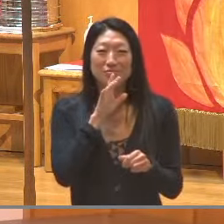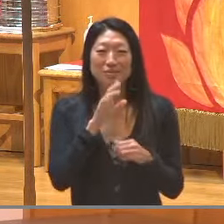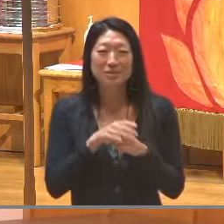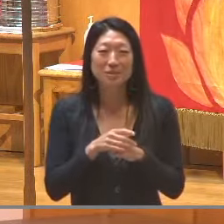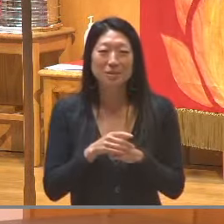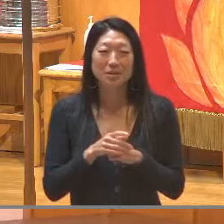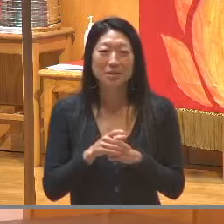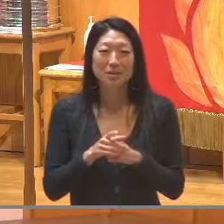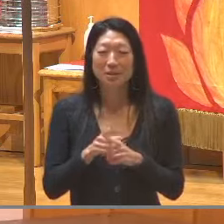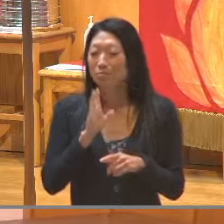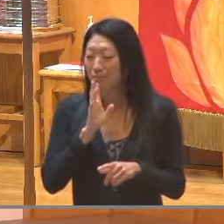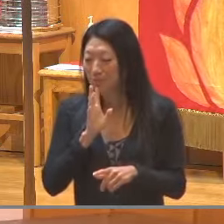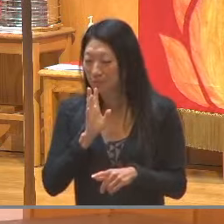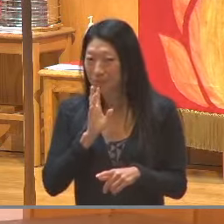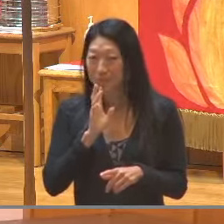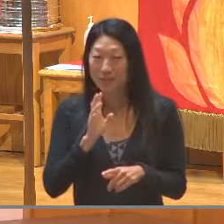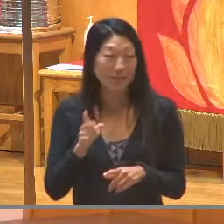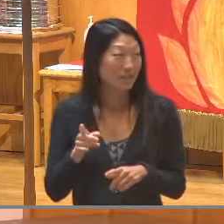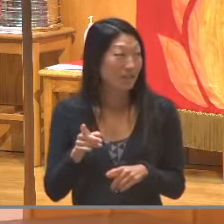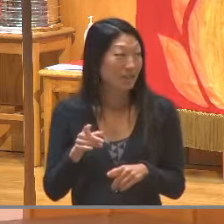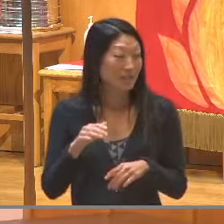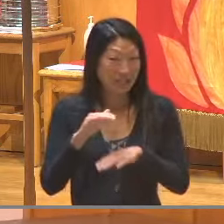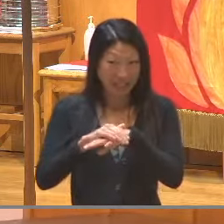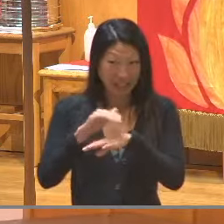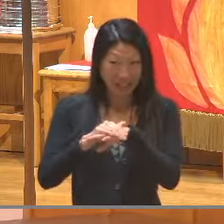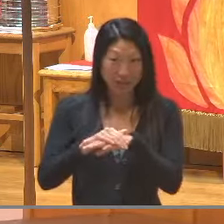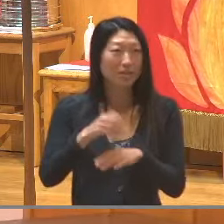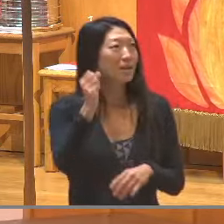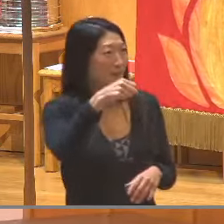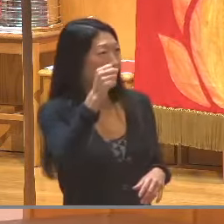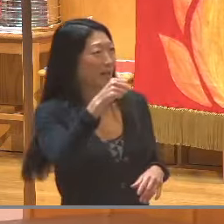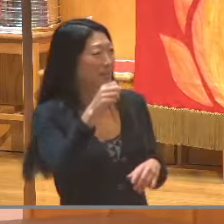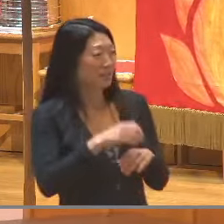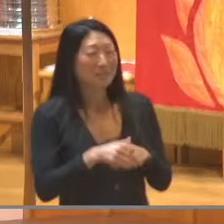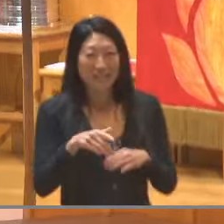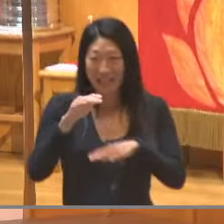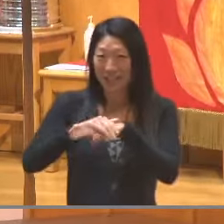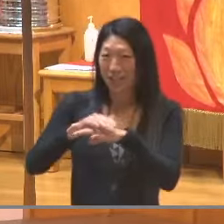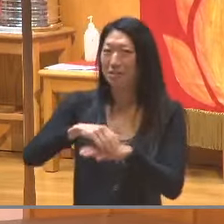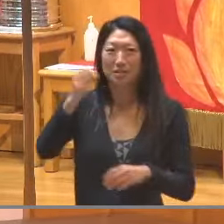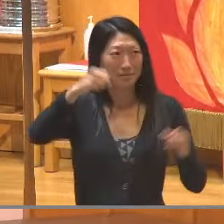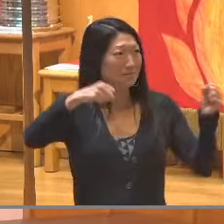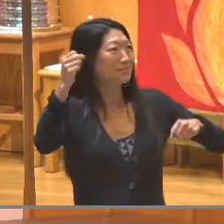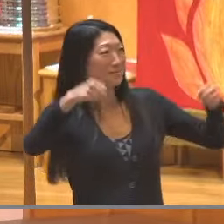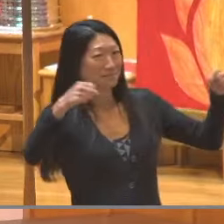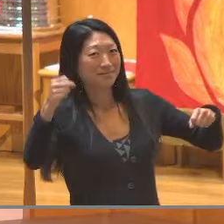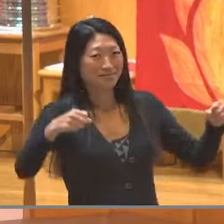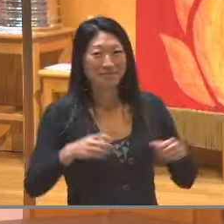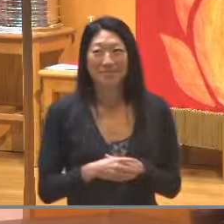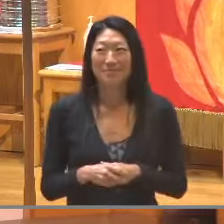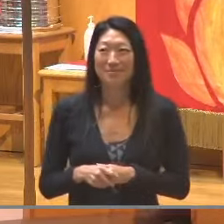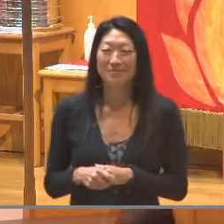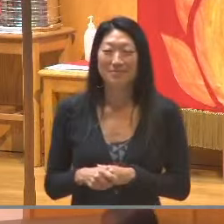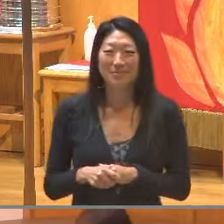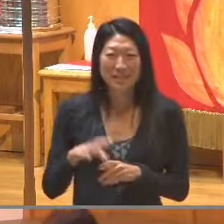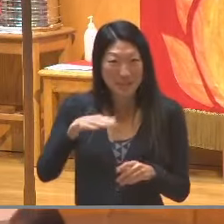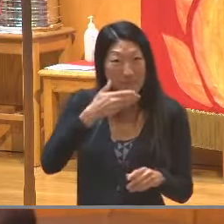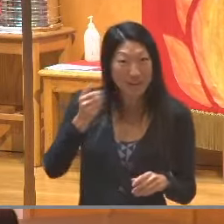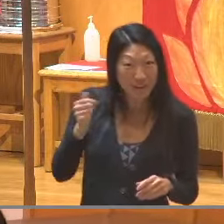Como saya cakap bahasa Inggris? Yes. Mau bahasa Inggris? Yes. Oh, okay. Is this